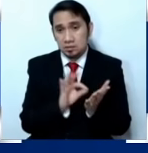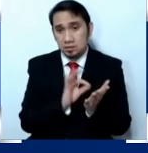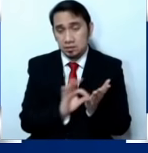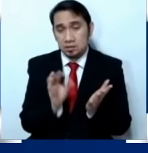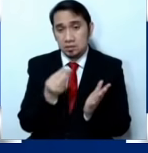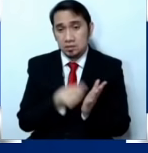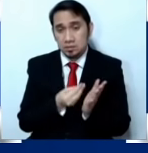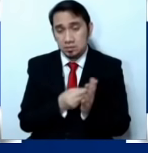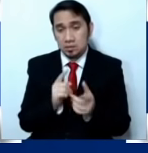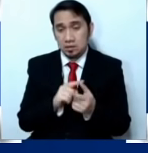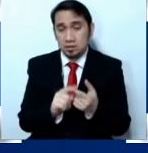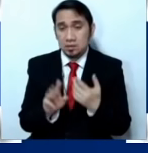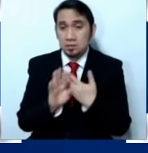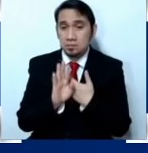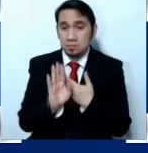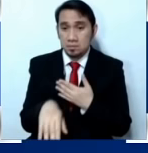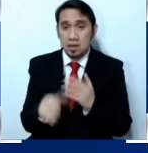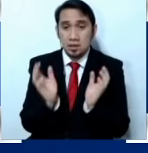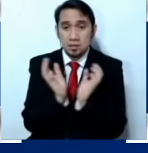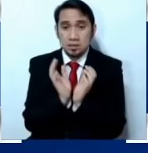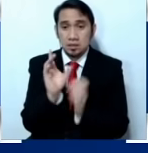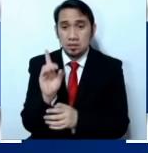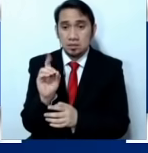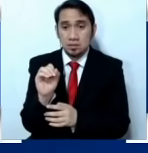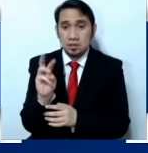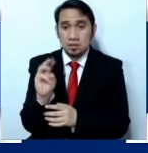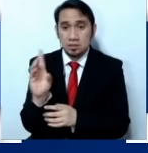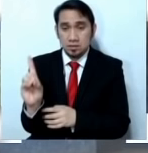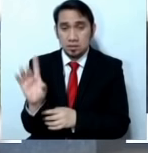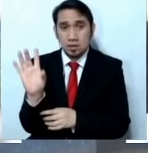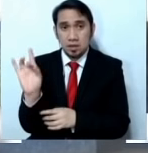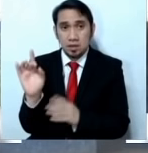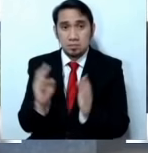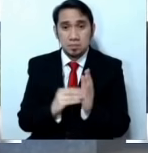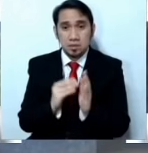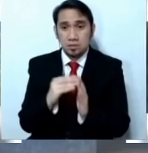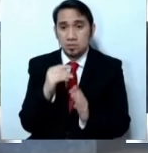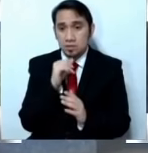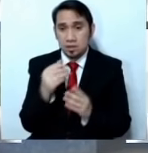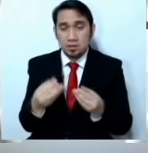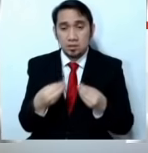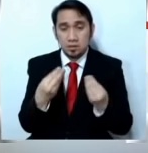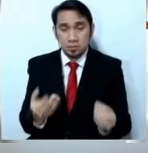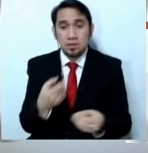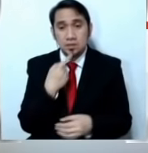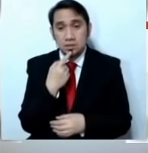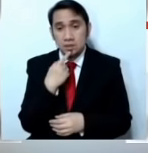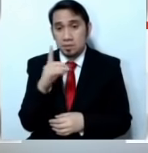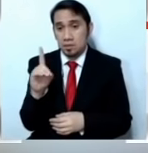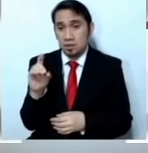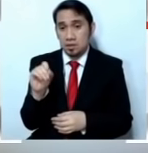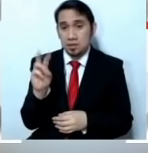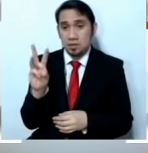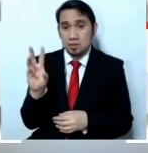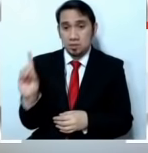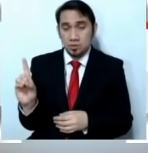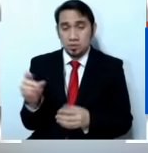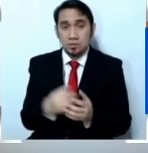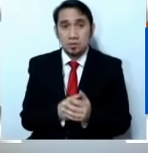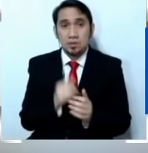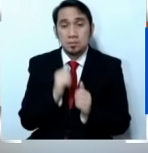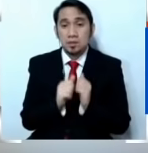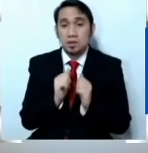sa DSWD ang mahigit 8 billion pesos na ayudang hindi naipamigay. Giit ng DSWD, walang mga nawawalang